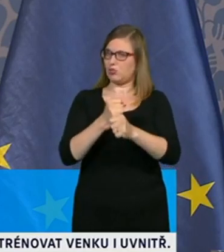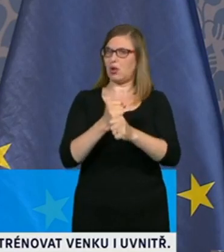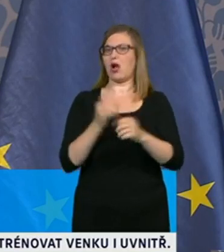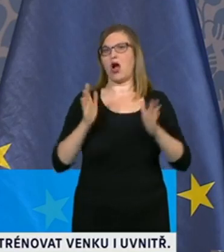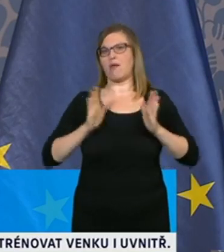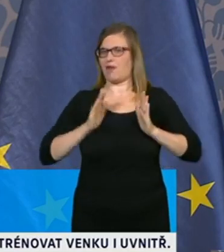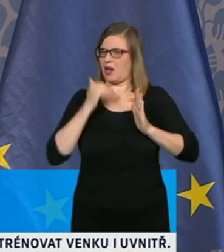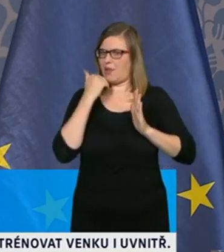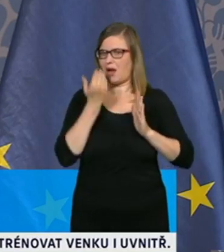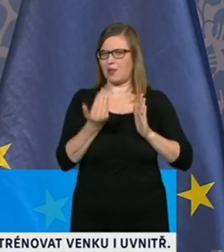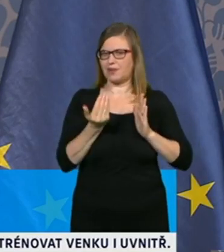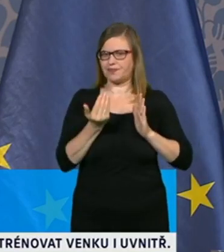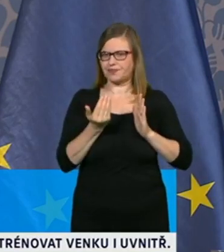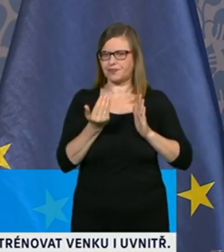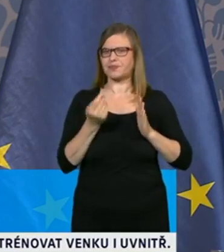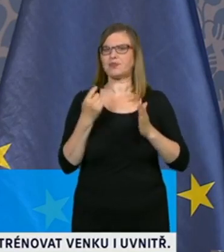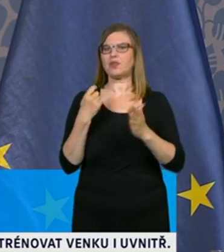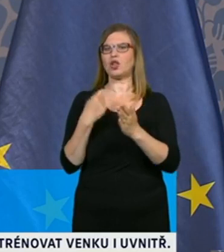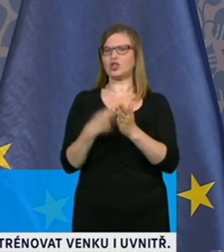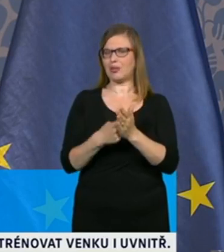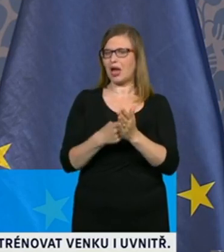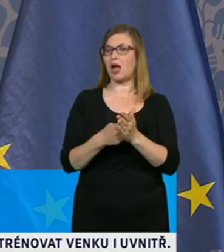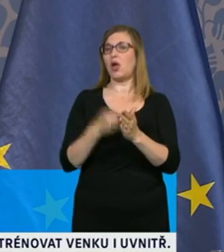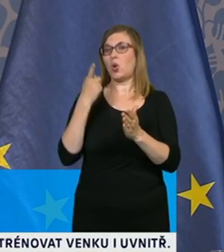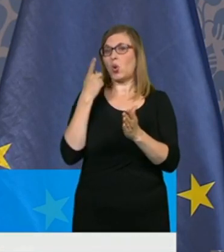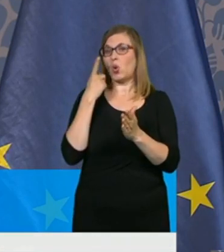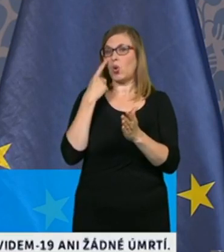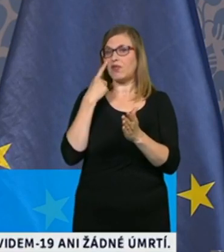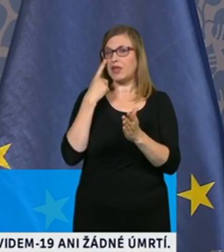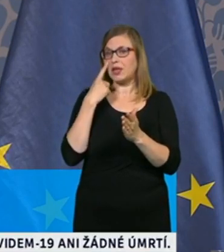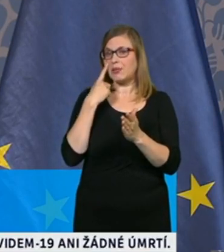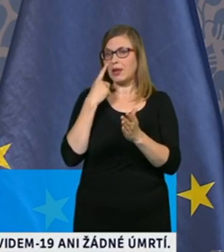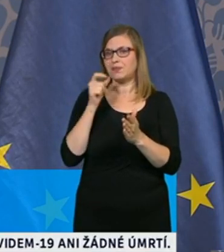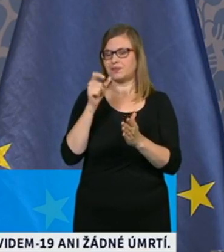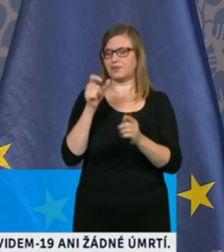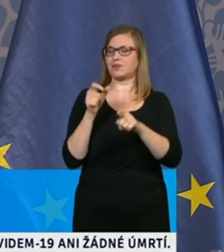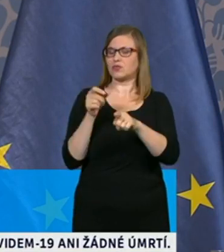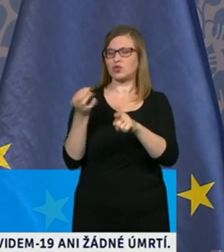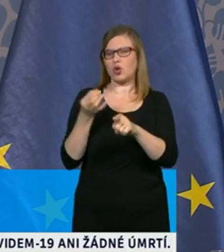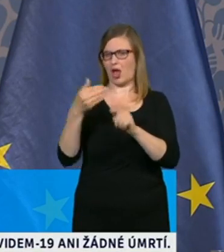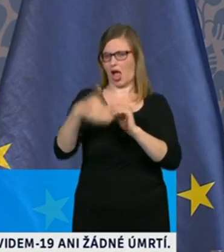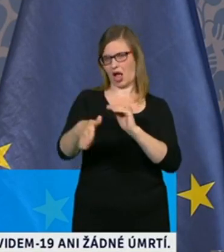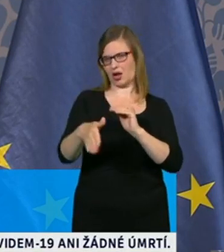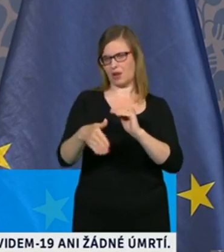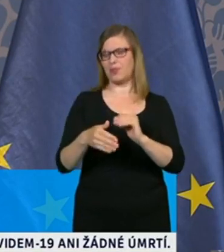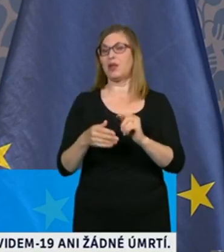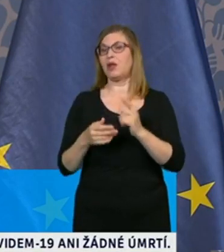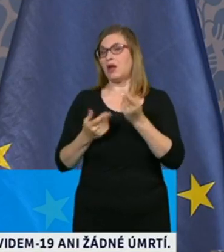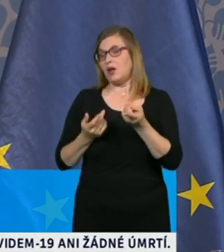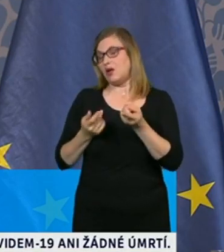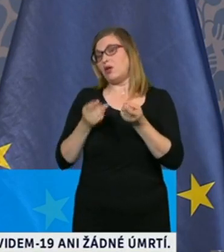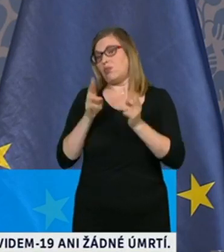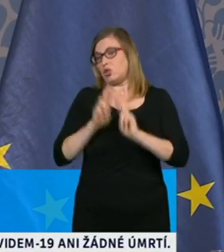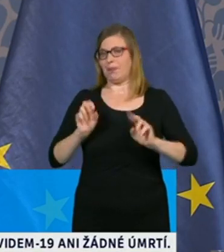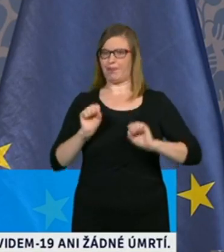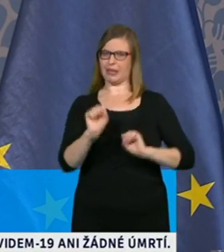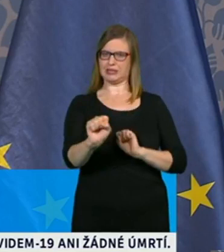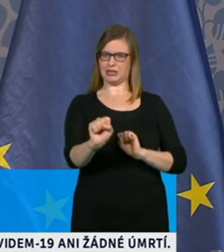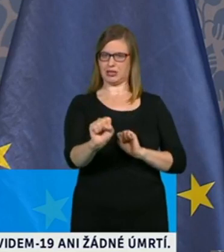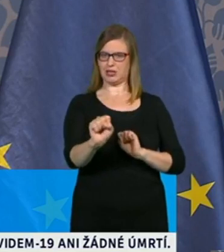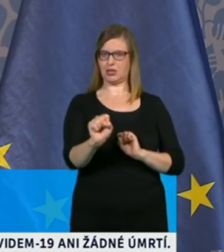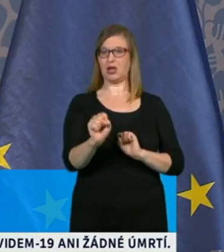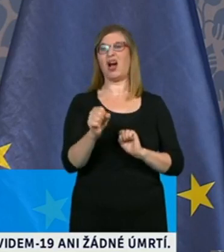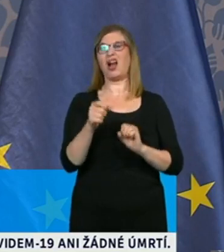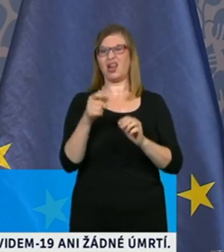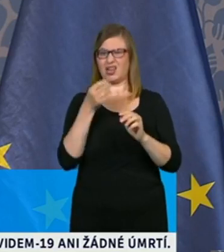době skutečně nebudou na bázi mnoha tisíc účastníků, tak tam už to velké brzdění v podstatě není